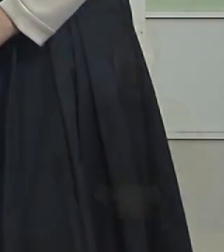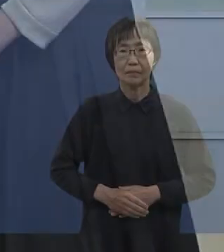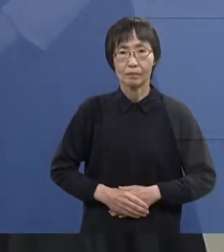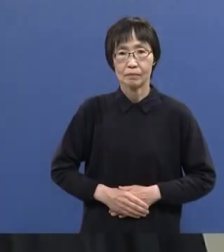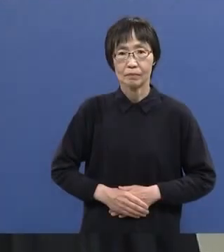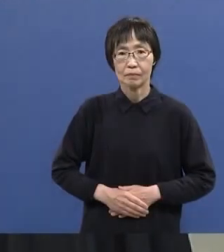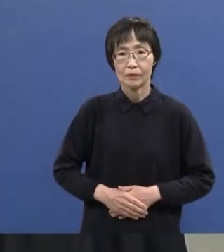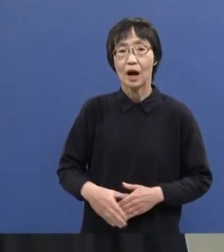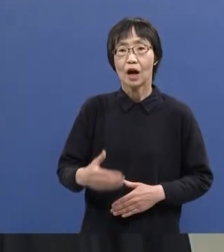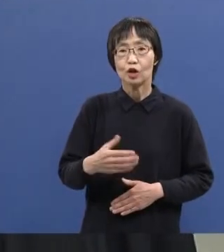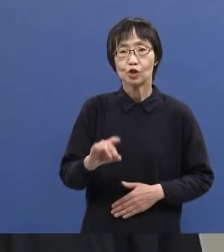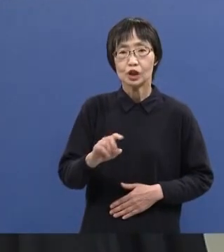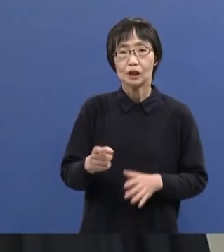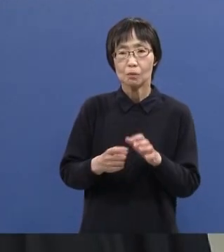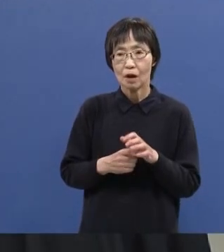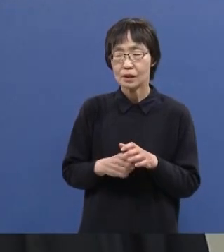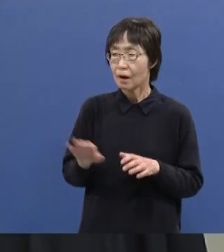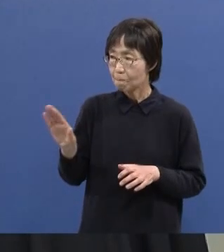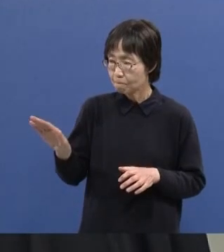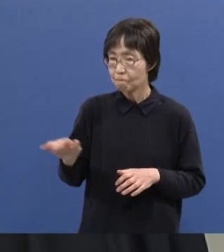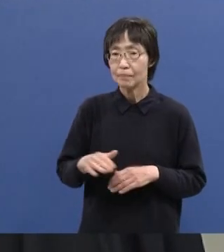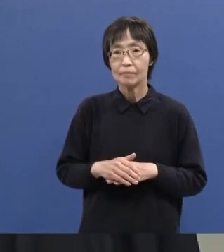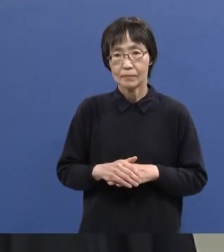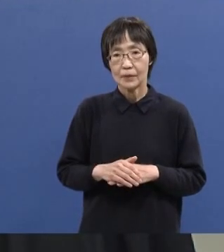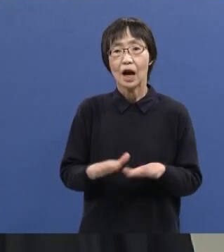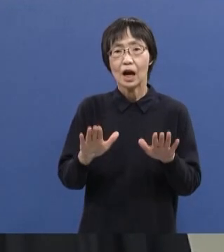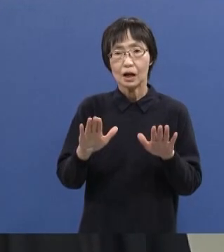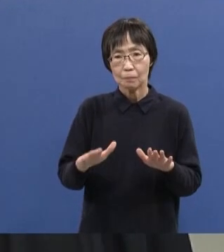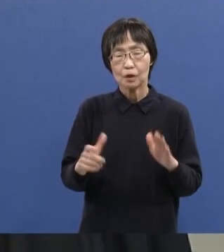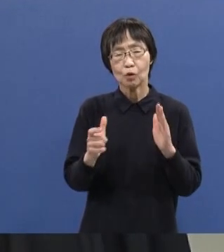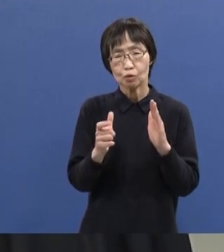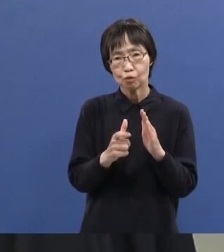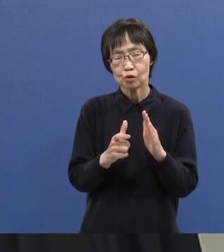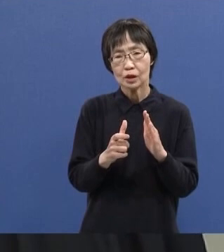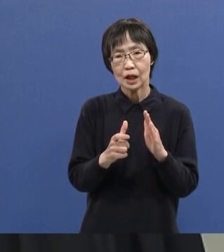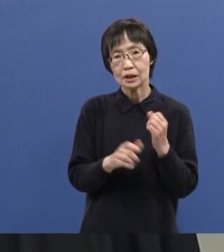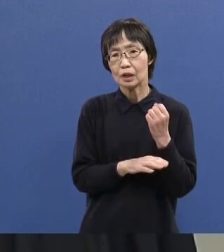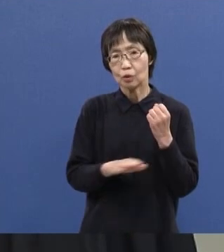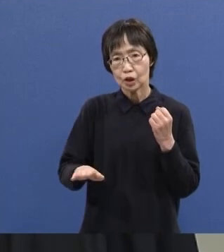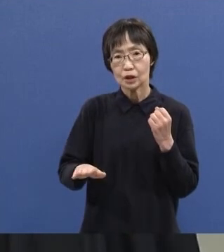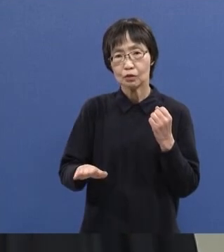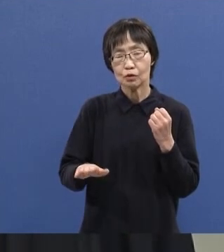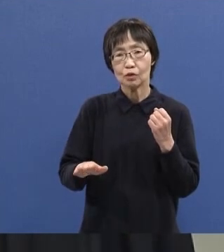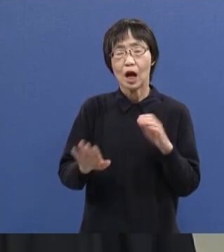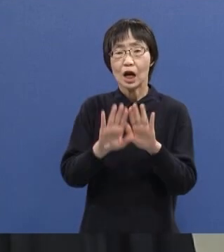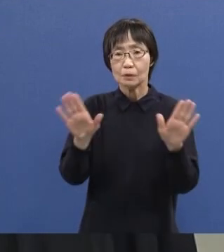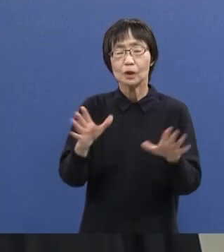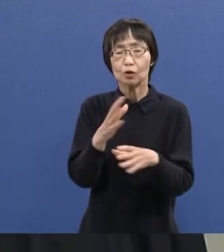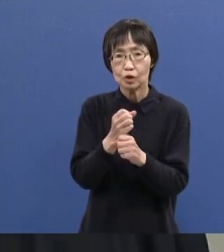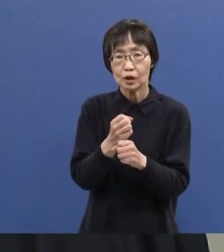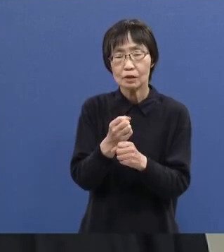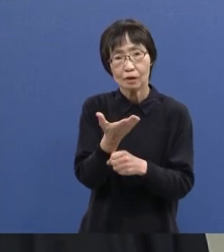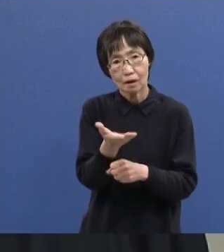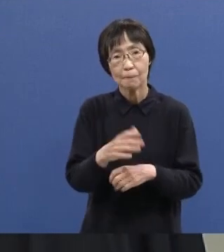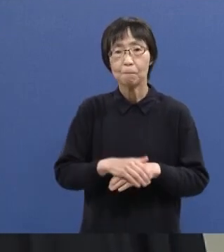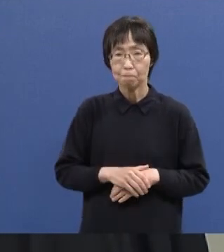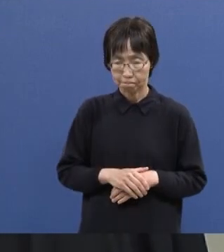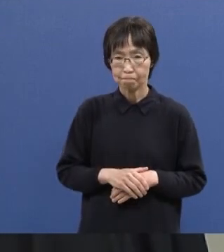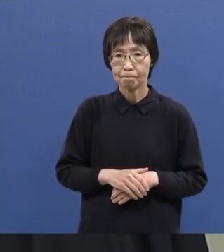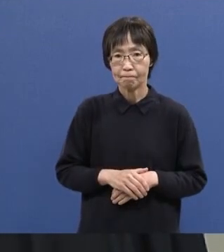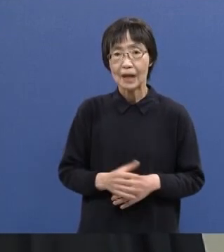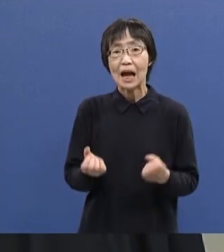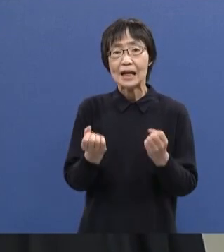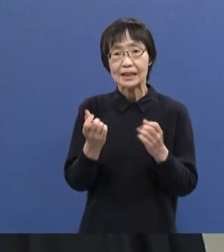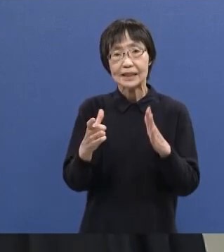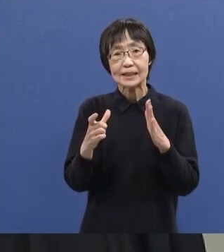釘村さん、現在の住宅の耐震基準というのはいつ頃導入されたのですか？ はい、いわゆ